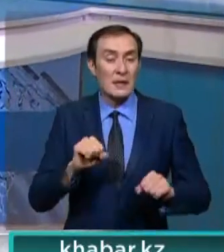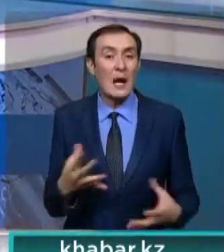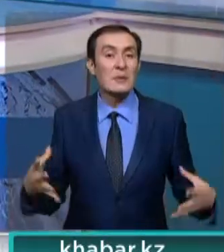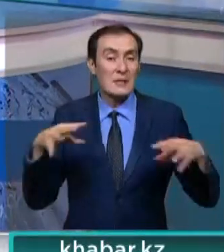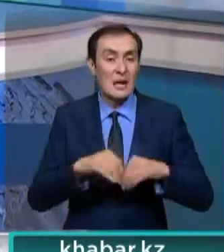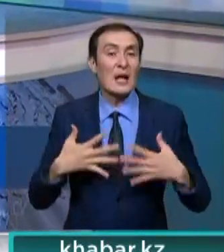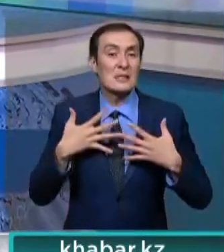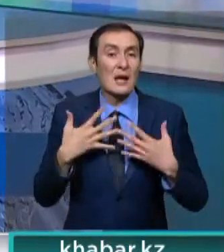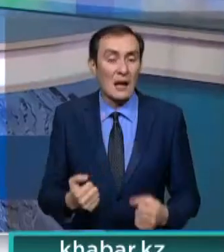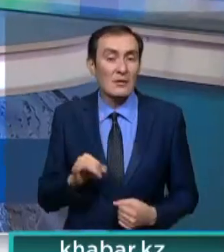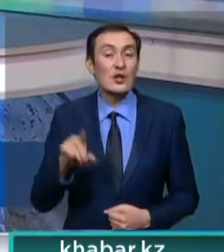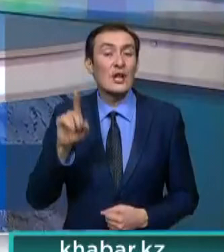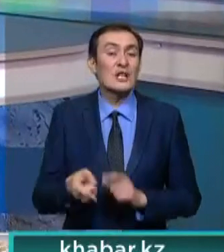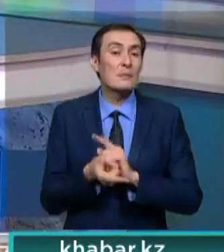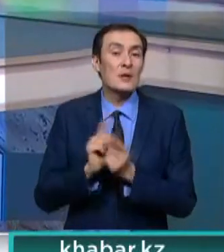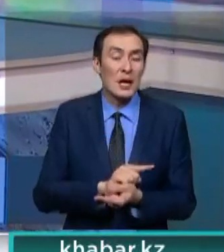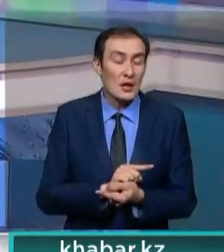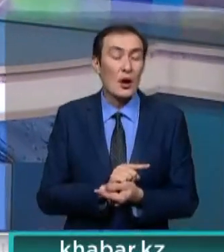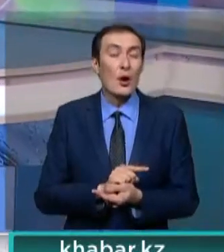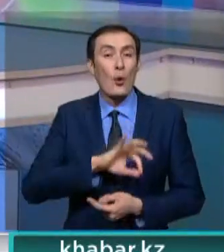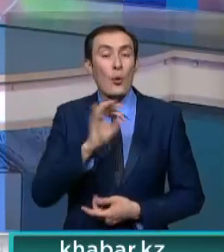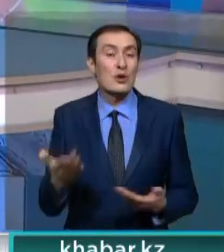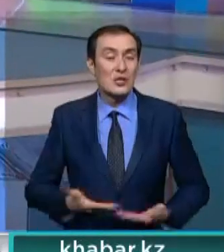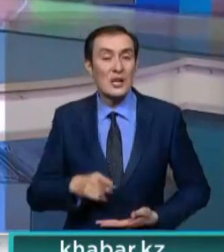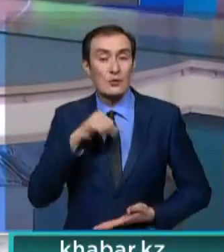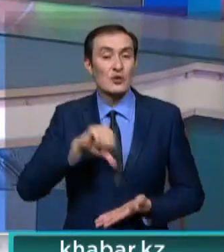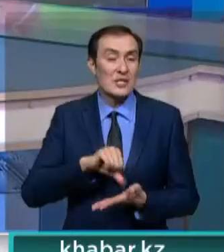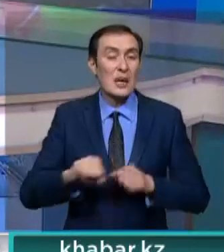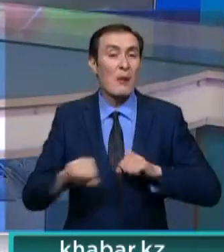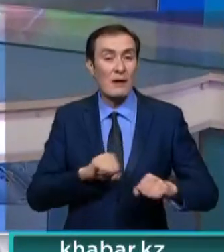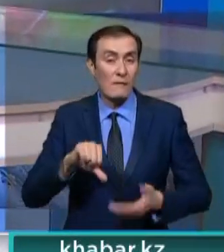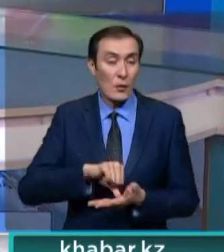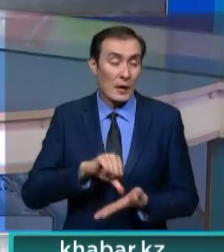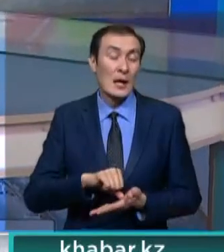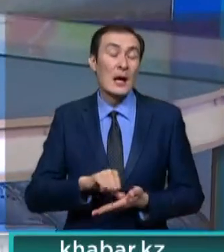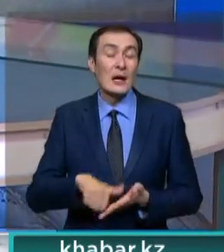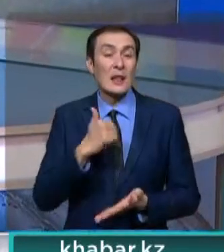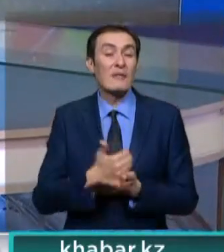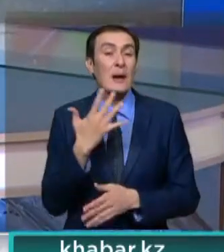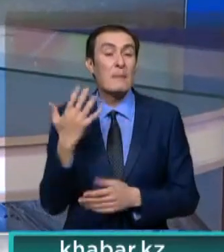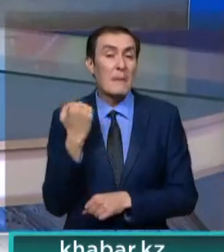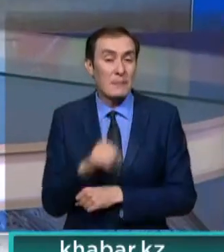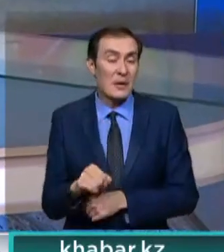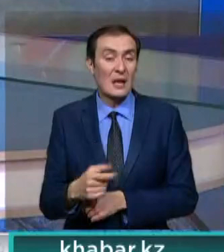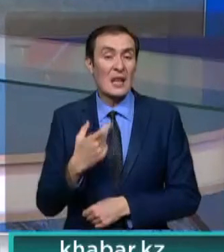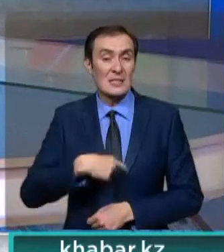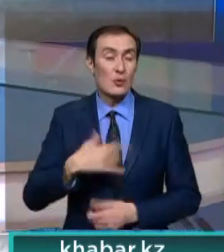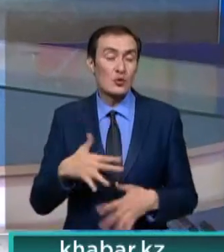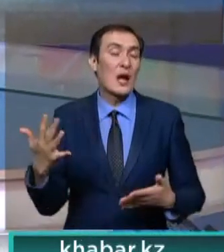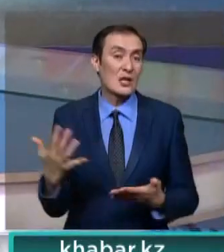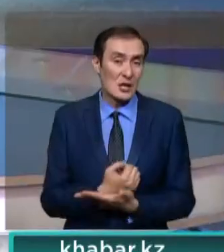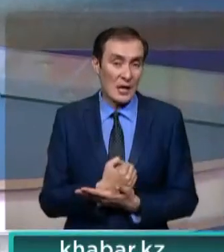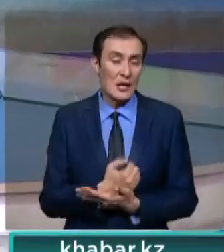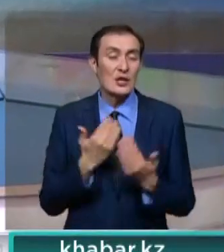объединяет, оздоравливает и даже меняет образ жизни, уверены участники марафона. Впрочем, главную победу над собой они уже одержали.